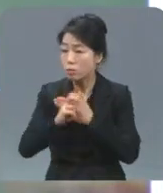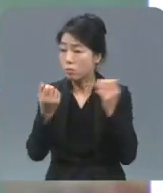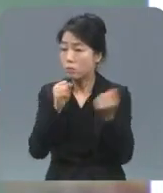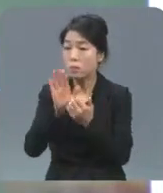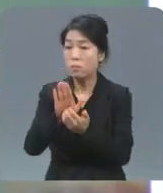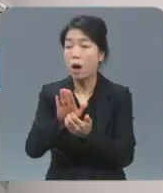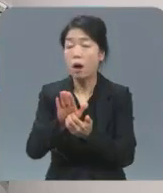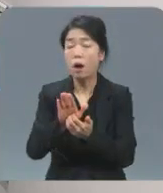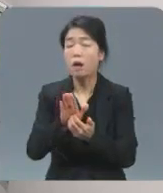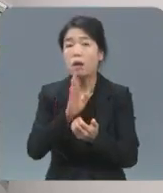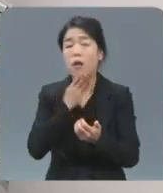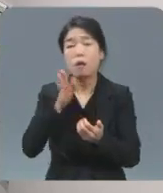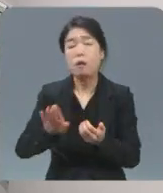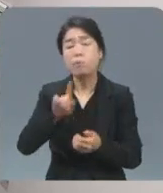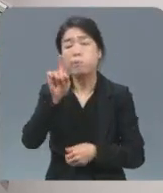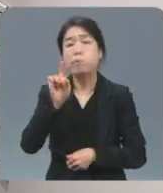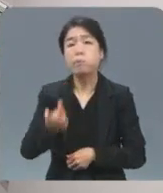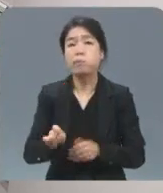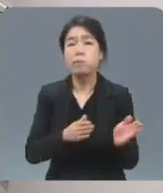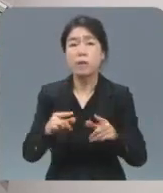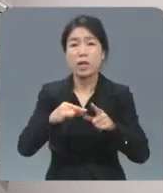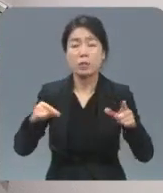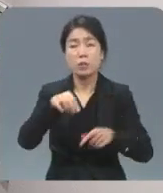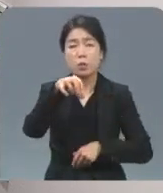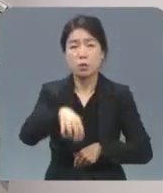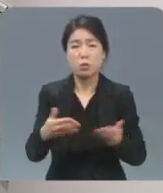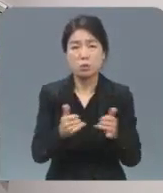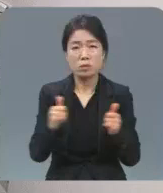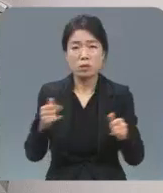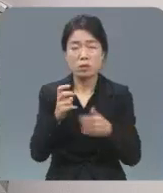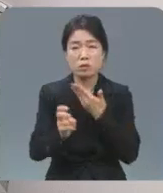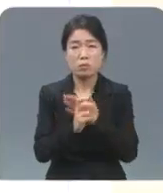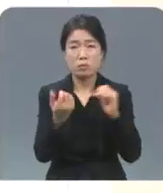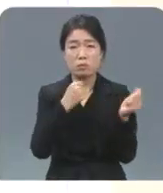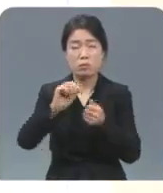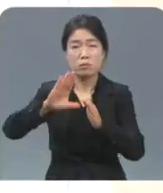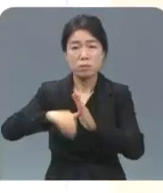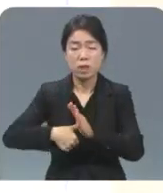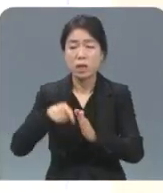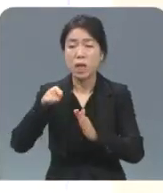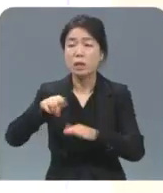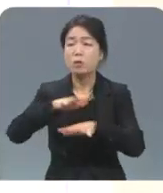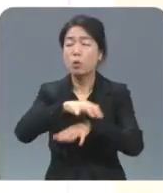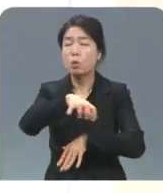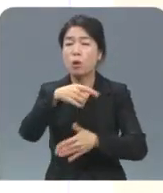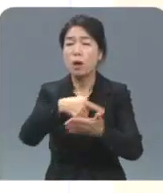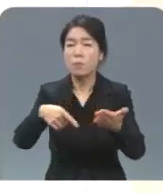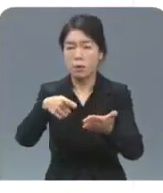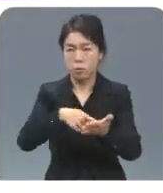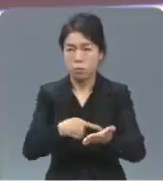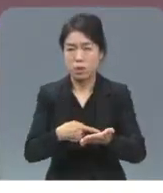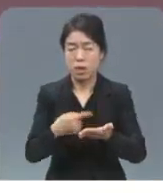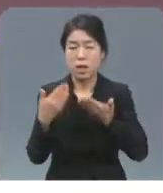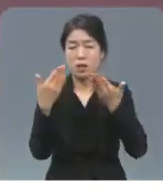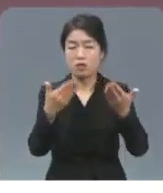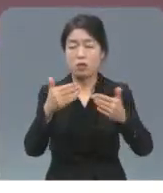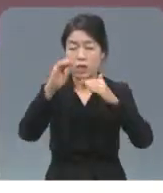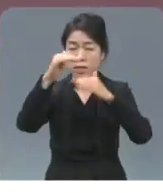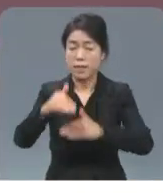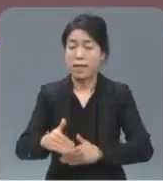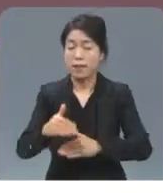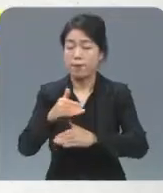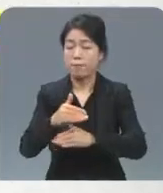있는 거잖아요. 또 일부 시군은 근로자들이 무단 이탈할 경우 해당 농가에 피해를 보상하겠다는 내용을